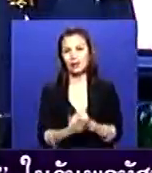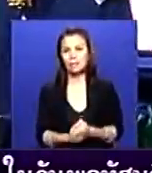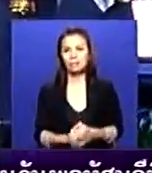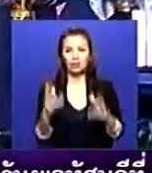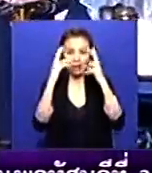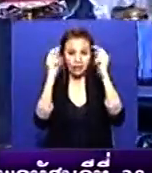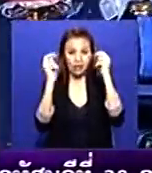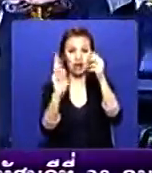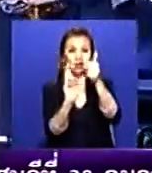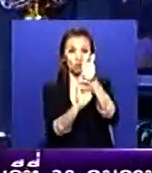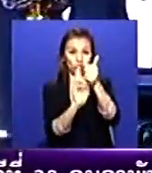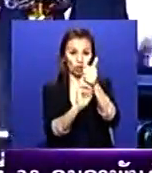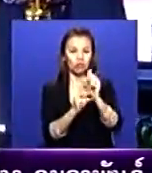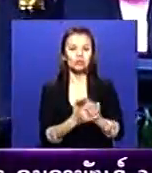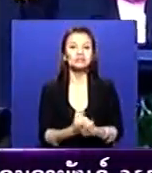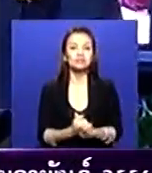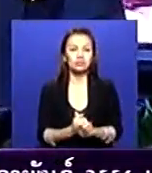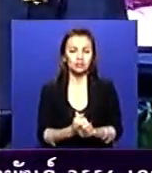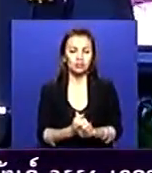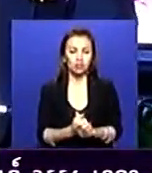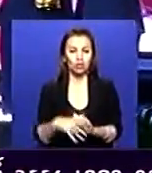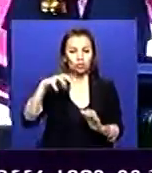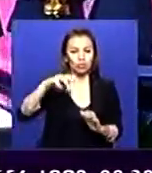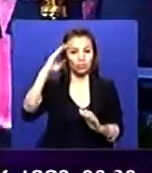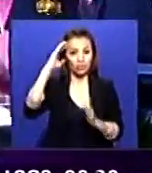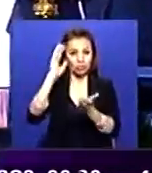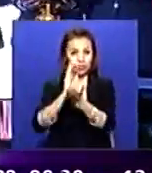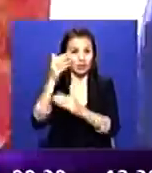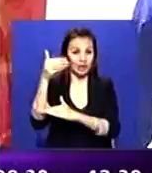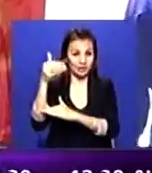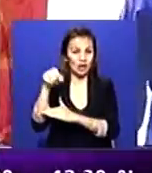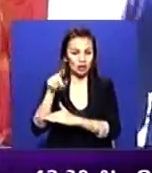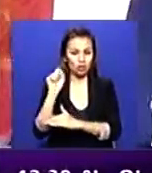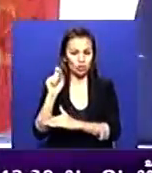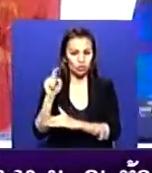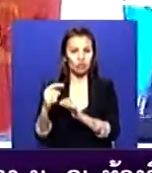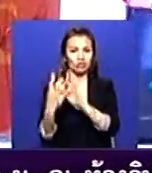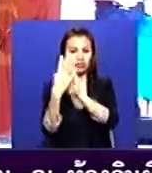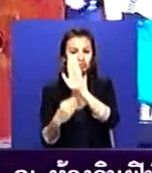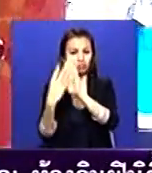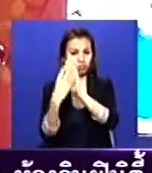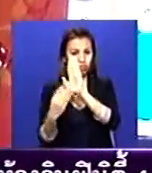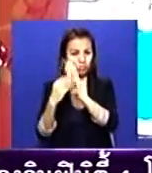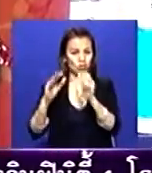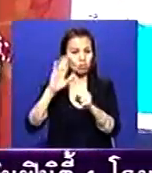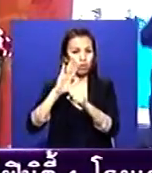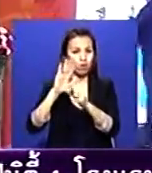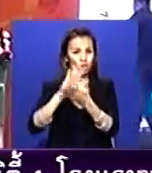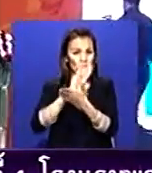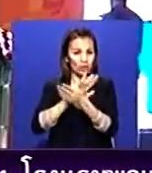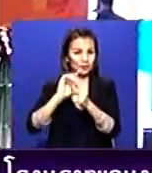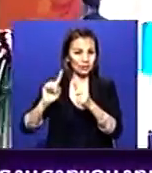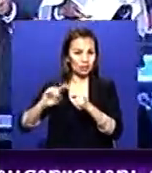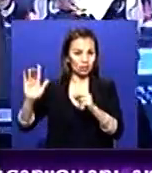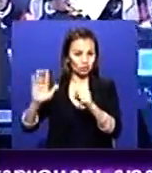อยู่บำรุงรองนายกรัฐมนตรีและสำนักงานตำรวจแห่งชาติเร่งรัดโครงการฝึกอบรมให้ครอบคลุมทุกโรงเรียนทั่วประเทศ